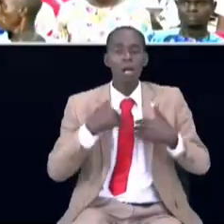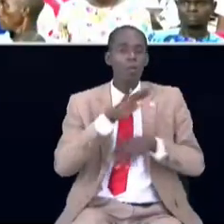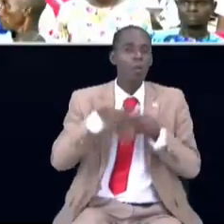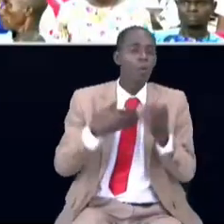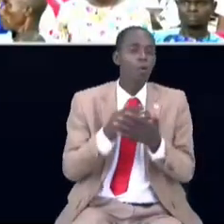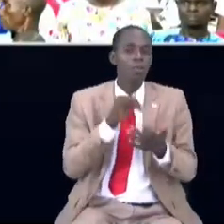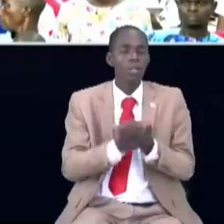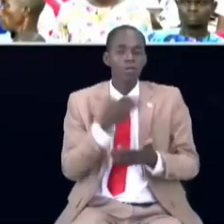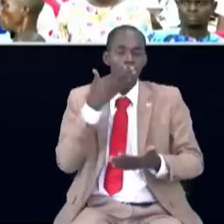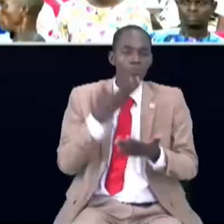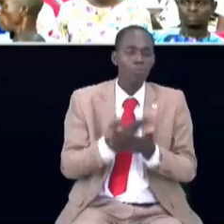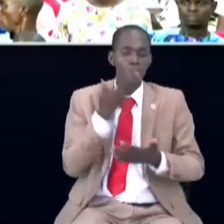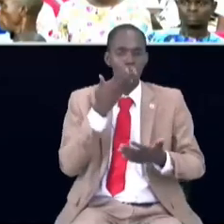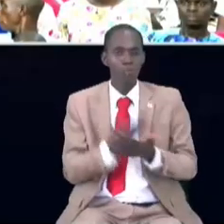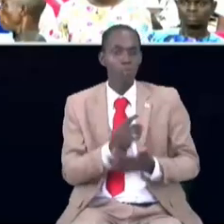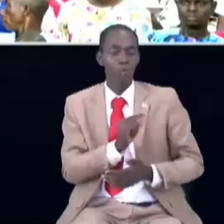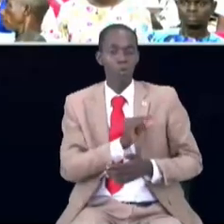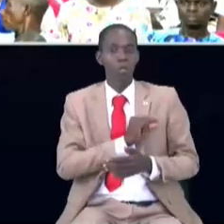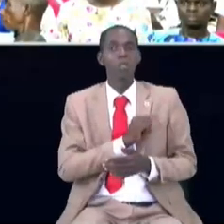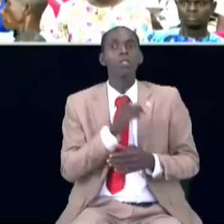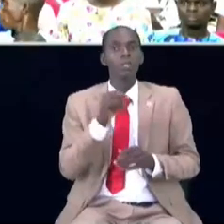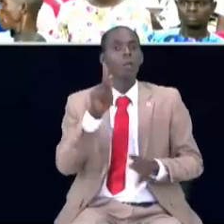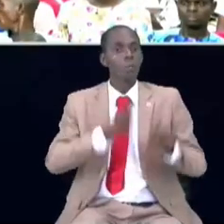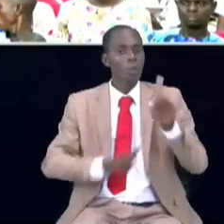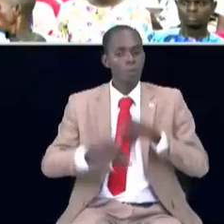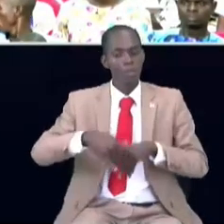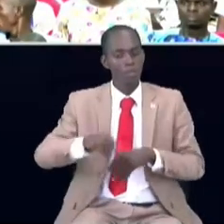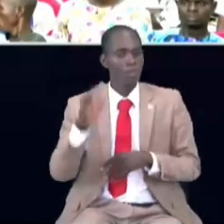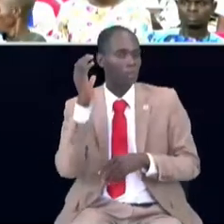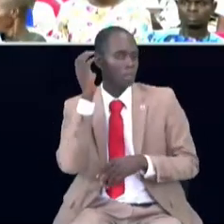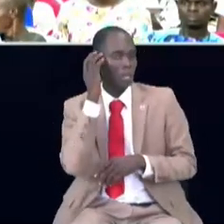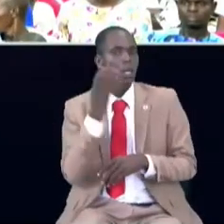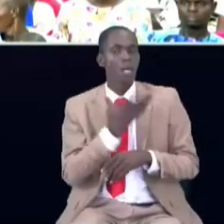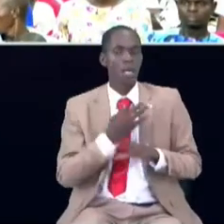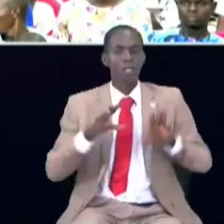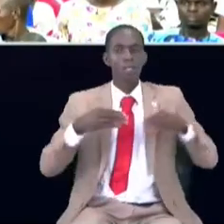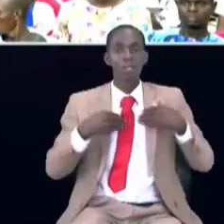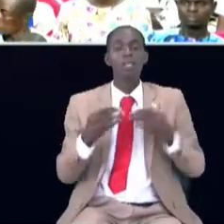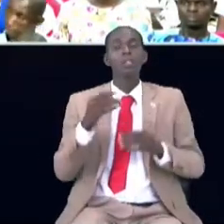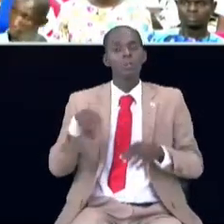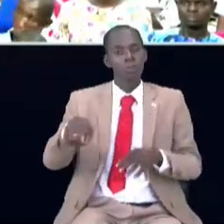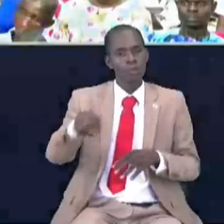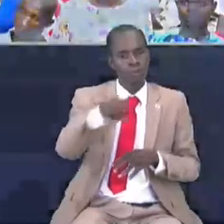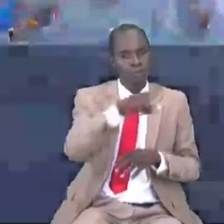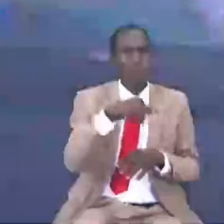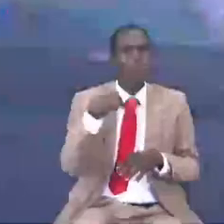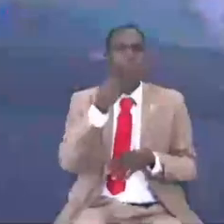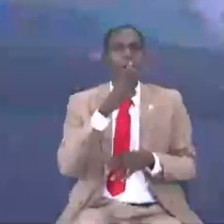écouté. S'ils l'ont écouté, nous qui prêchons maintenant, il y en a même plusieurs,